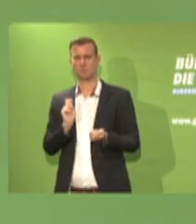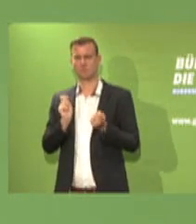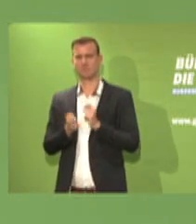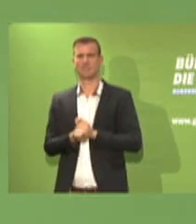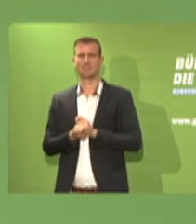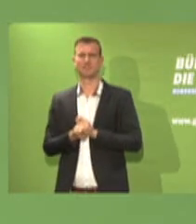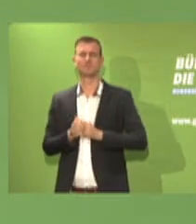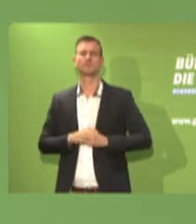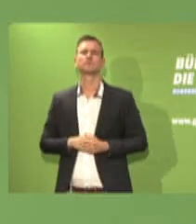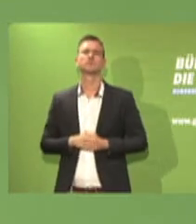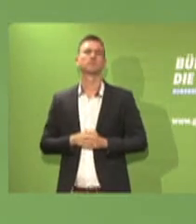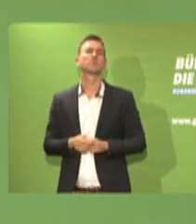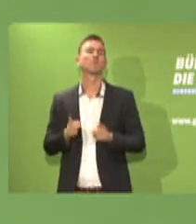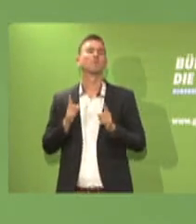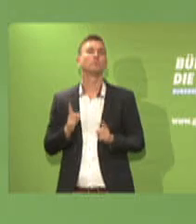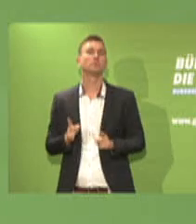Sie müssen